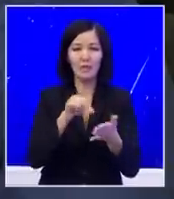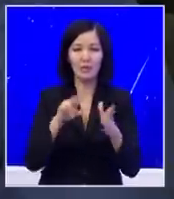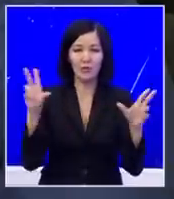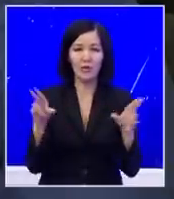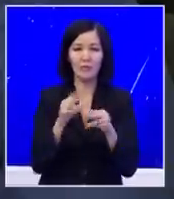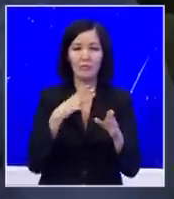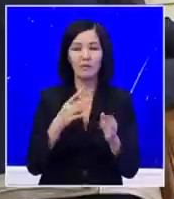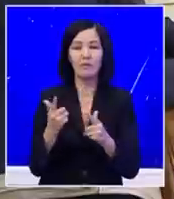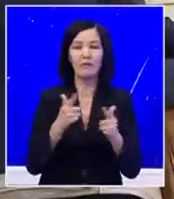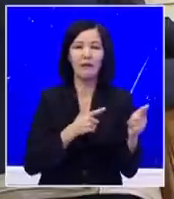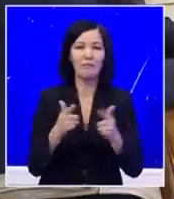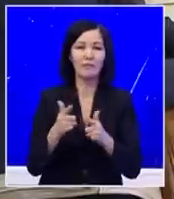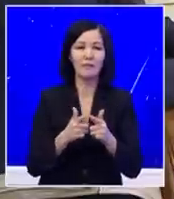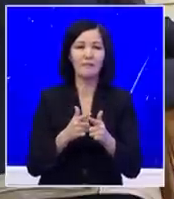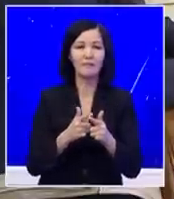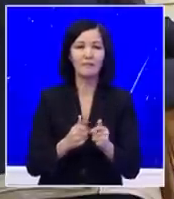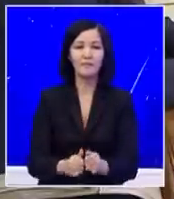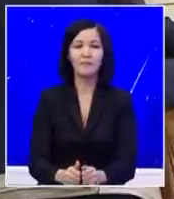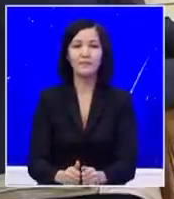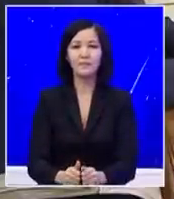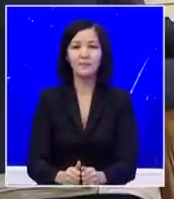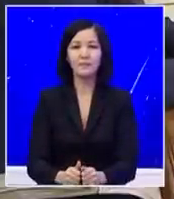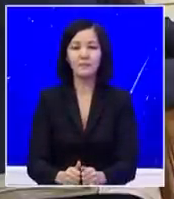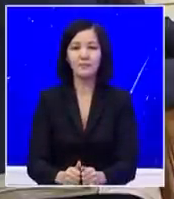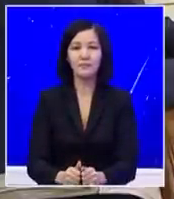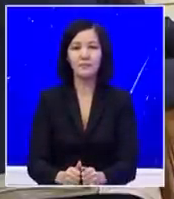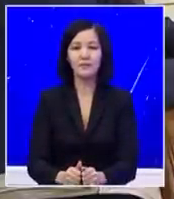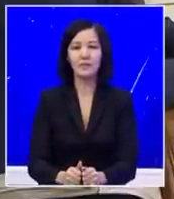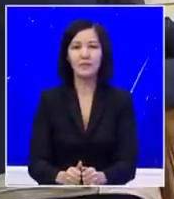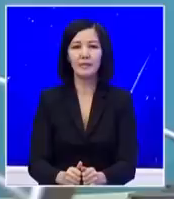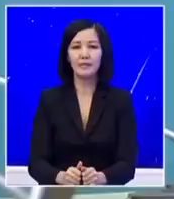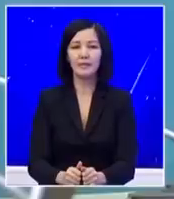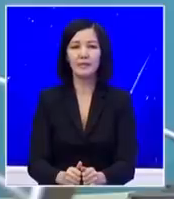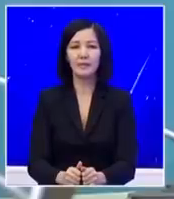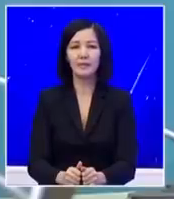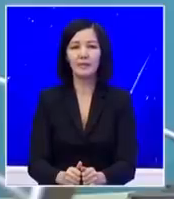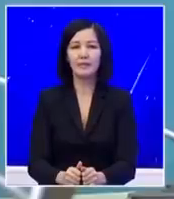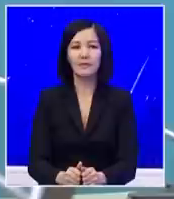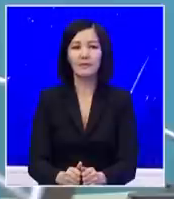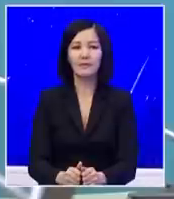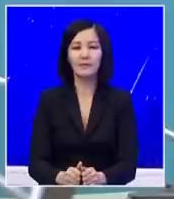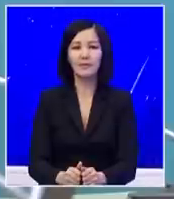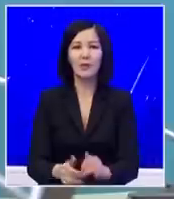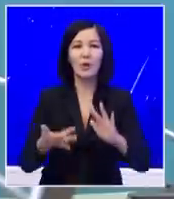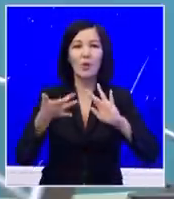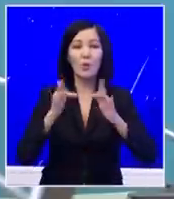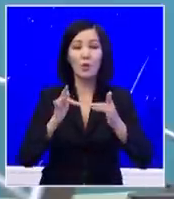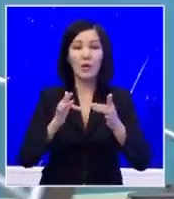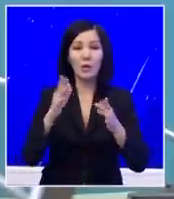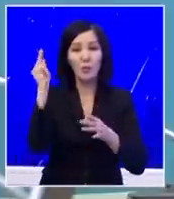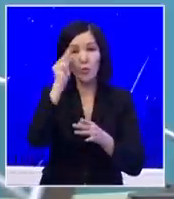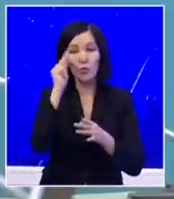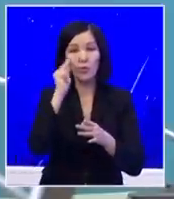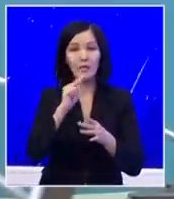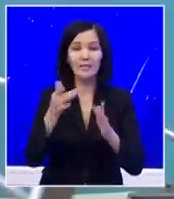белсене араласуға дайынбыз. Проблема с интернетом показала, что в ближайшее время мы эту проблему не решим. Онлайн оқу кезінде біз